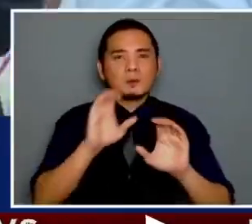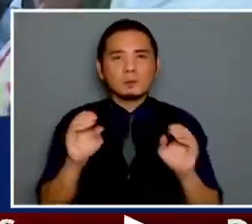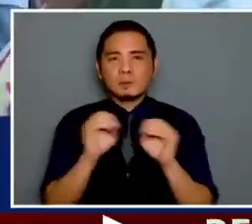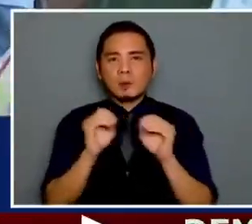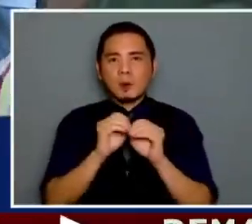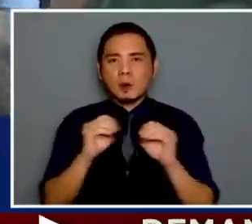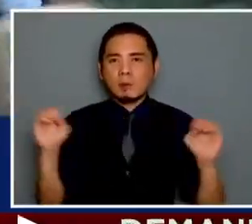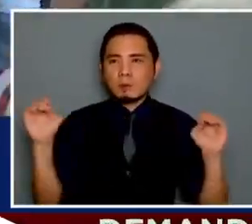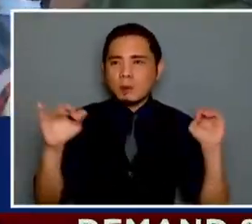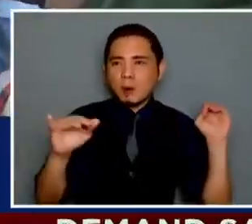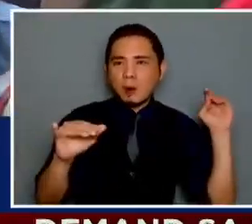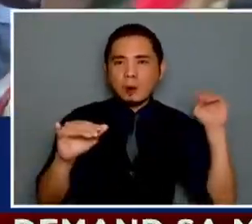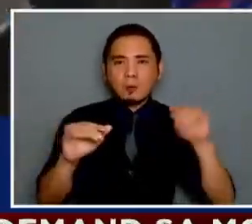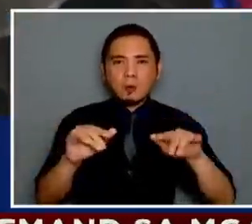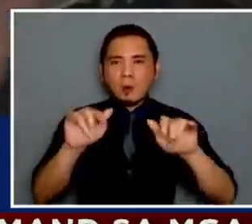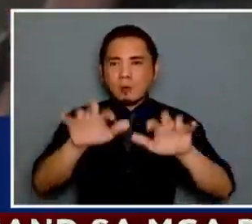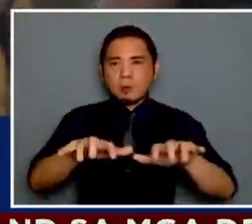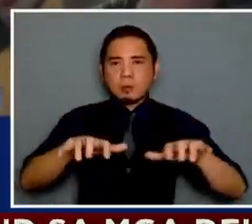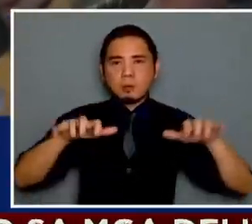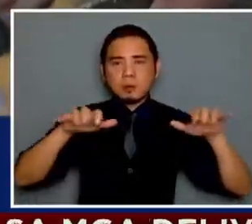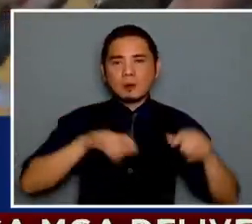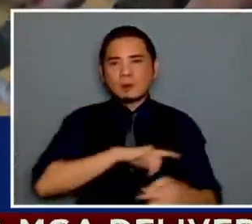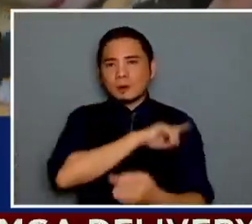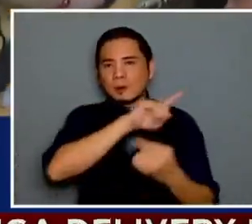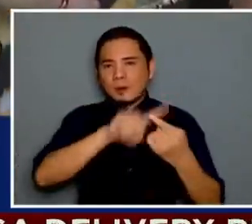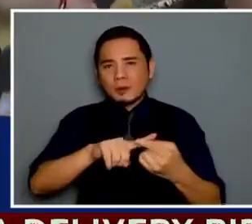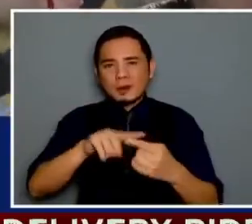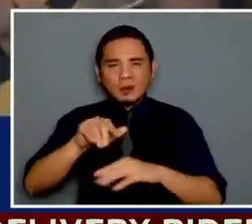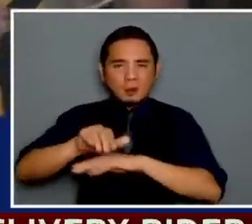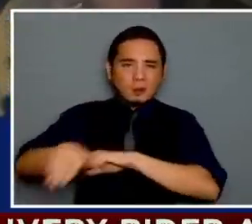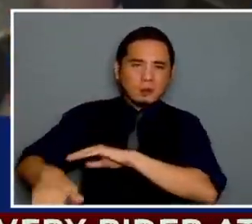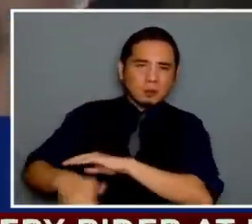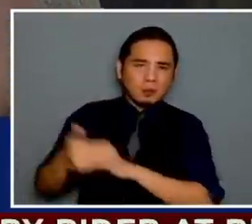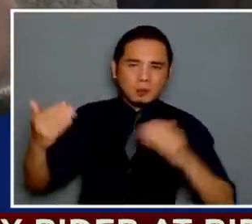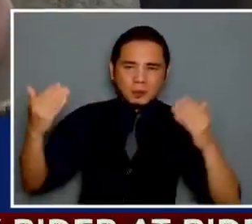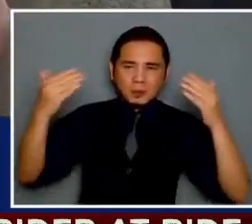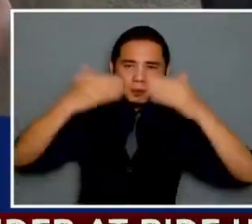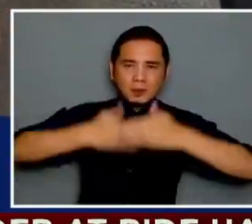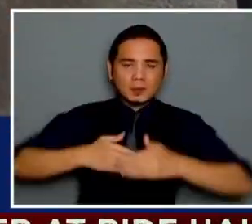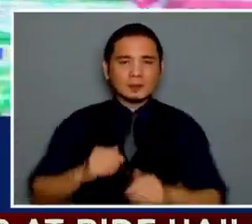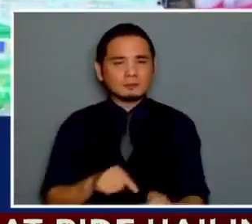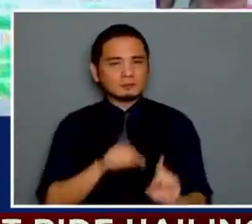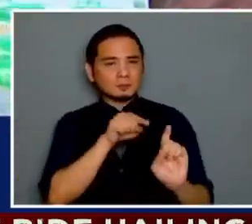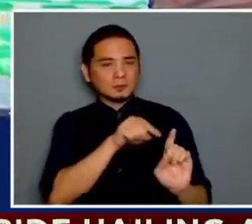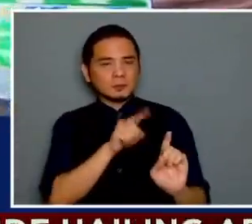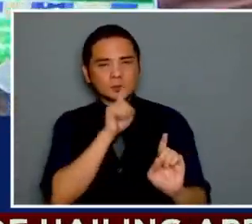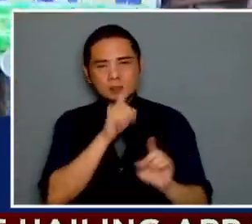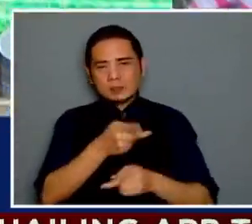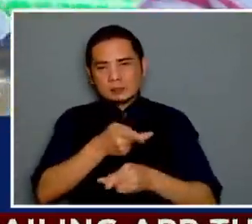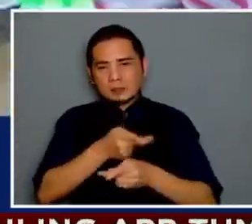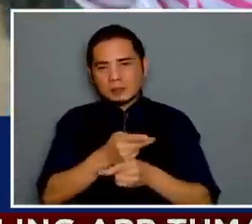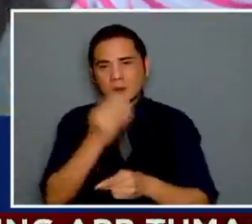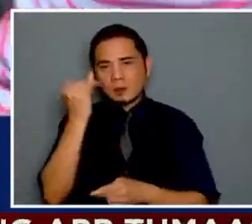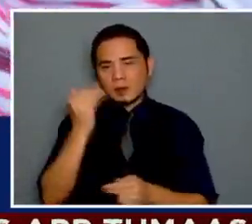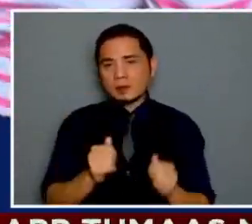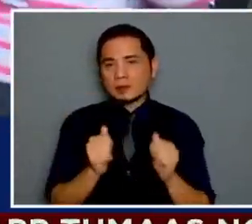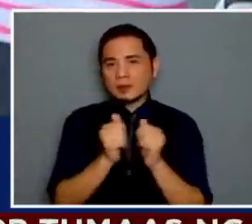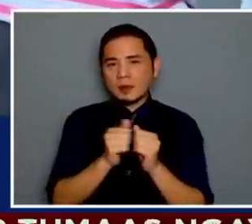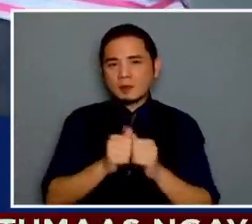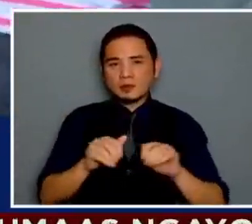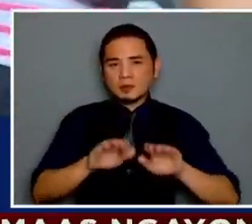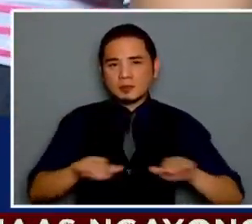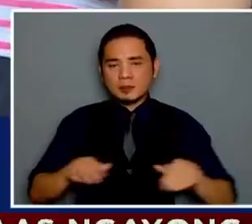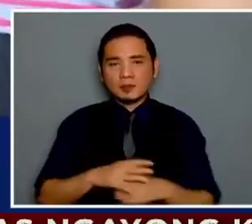alas 6 o alas 7 ng gabi. Kaya naman si Joy, doble ingat lalo't may mga kasamang bata, kabilang ang kanyang 5